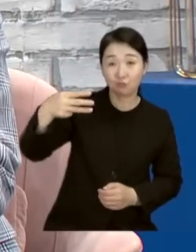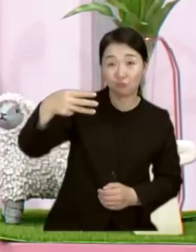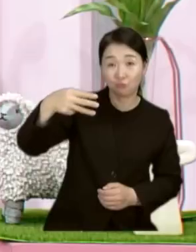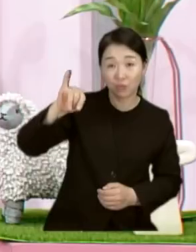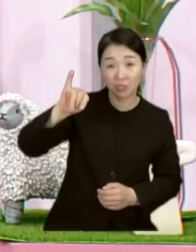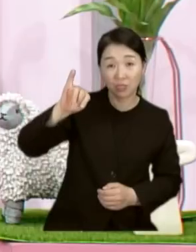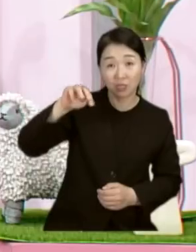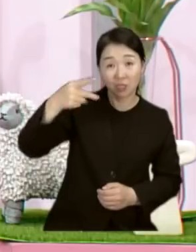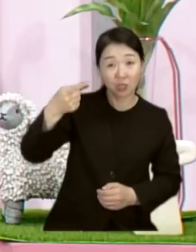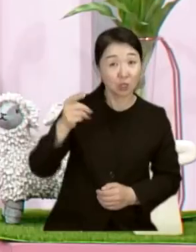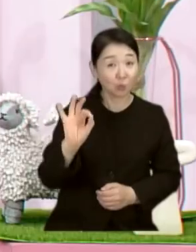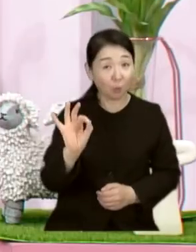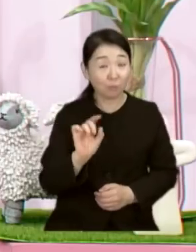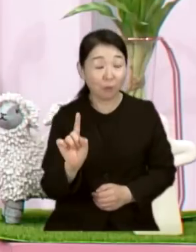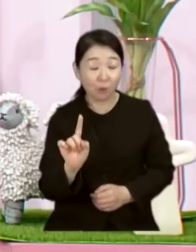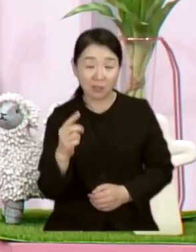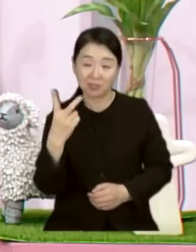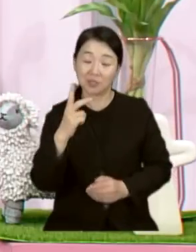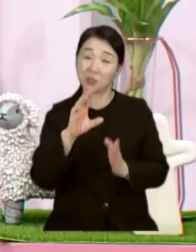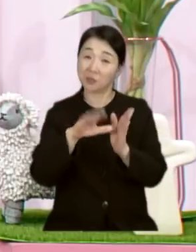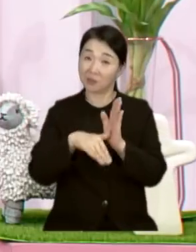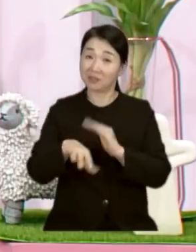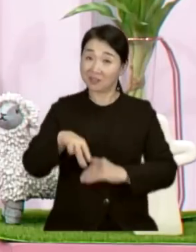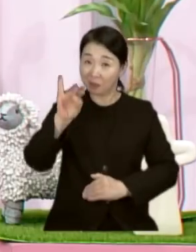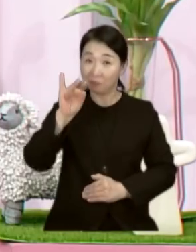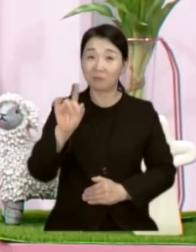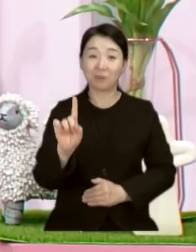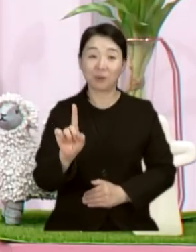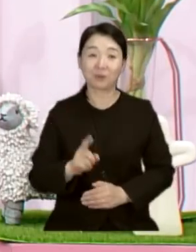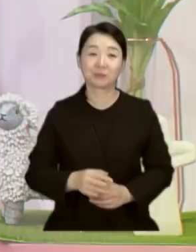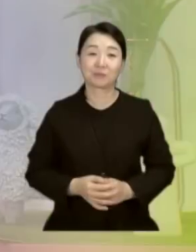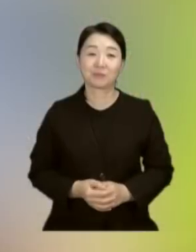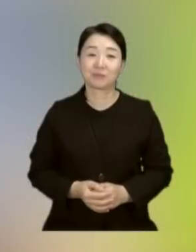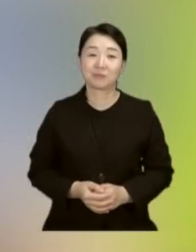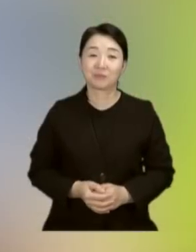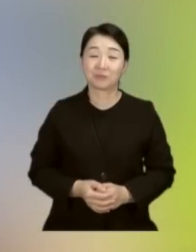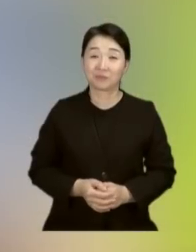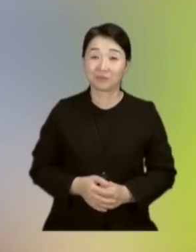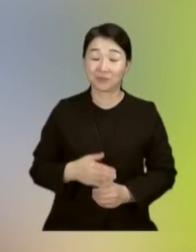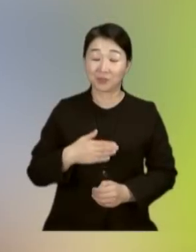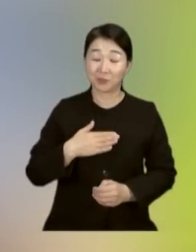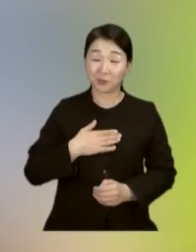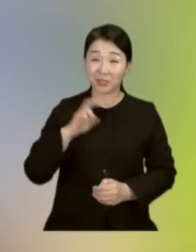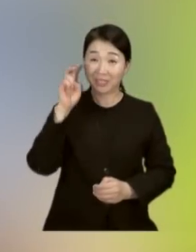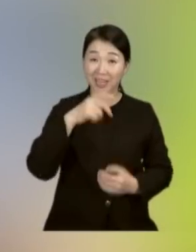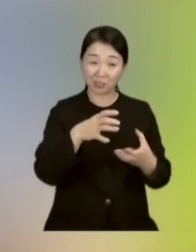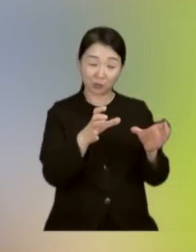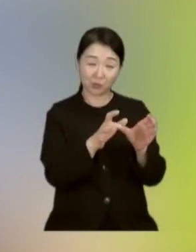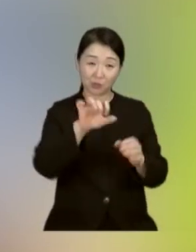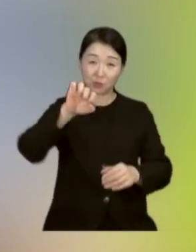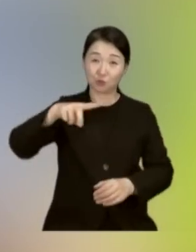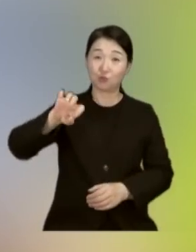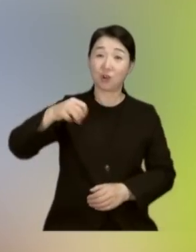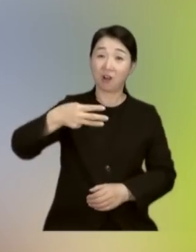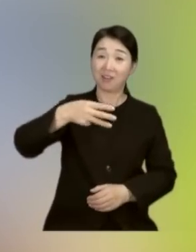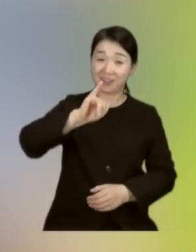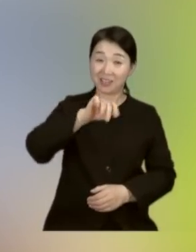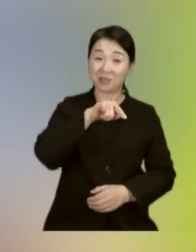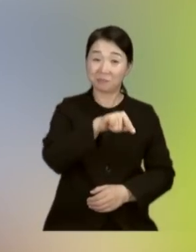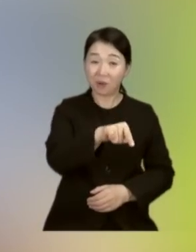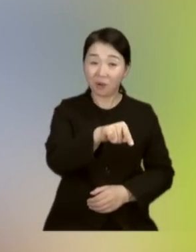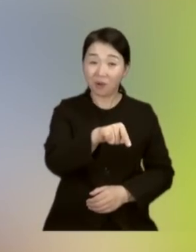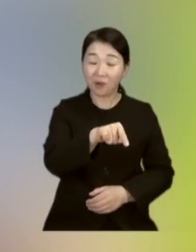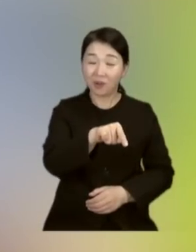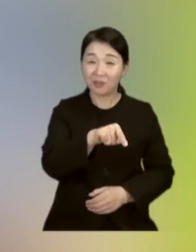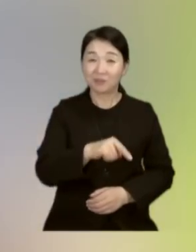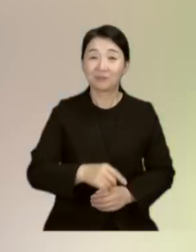이게 프리롱? 네, 2000년대 초반에 이제 저희 이제 주얼리라는 그룹이 그 스파이스 걸즈의 To